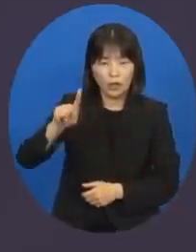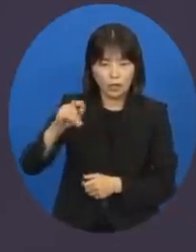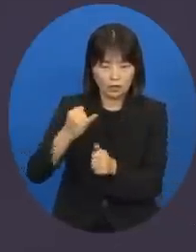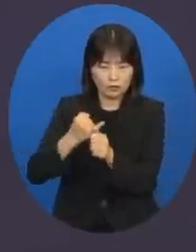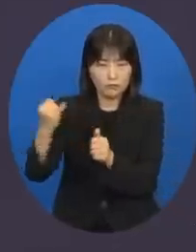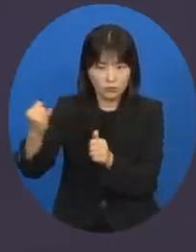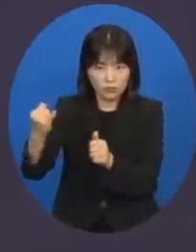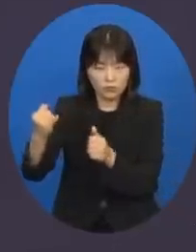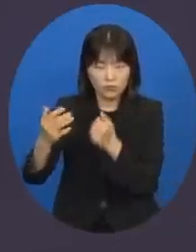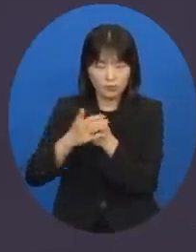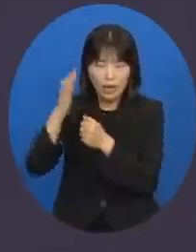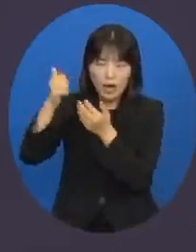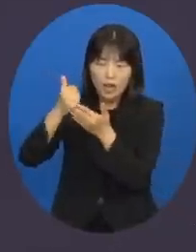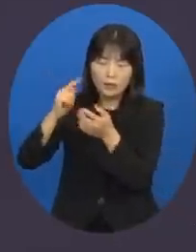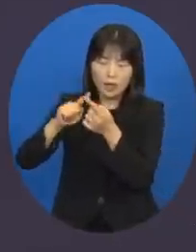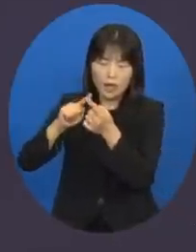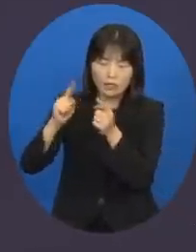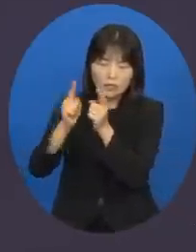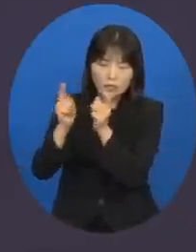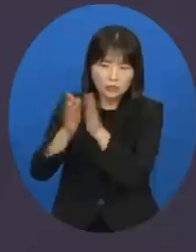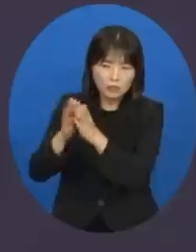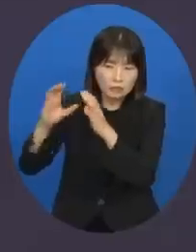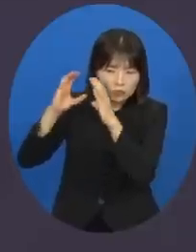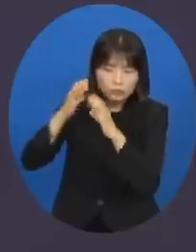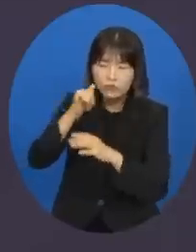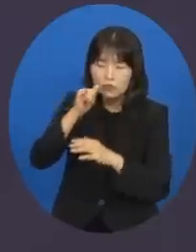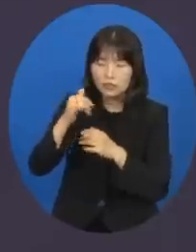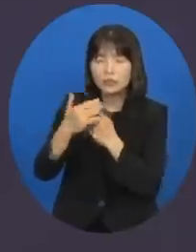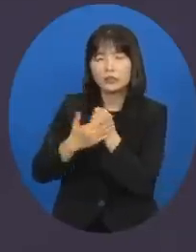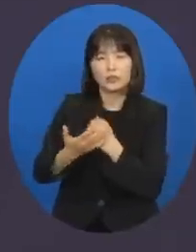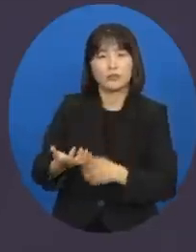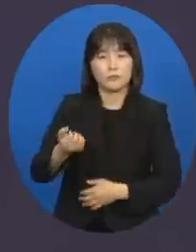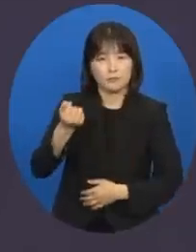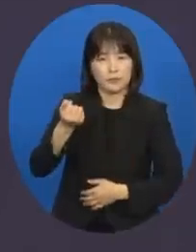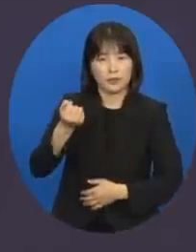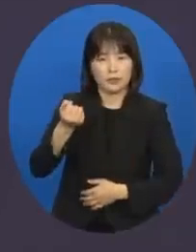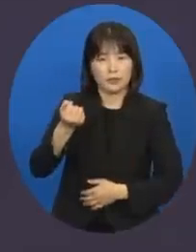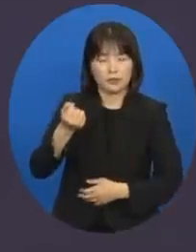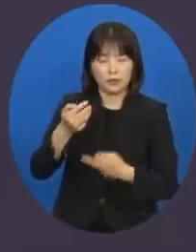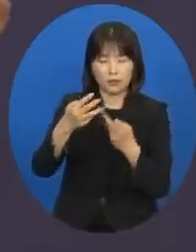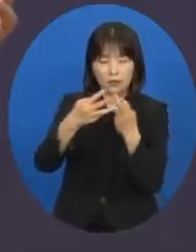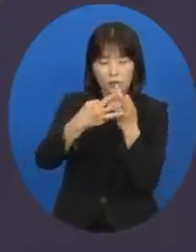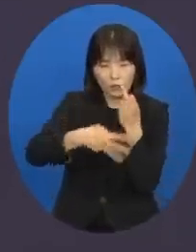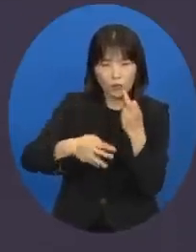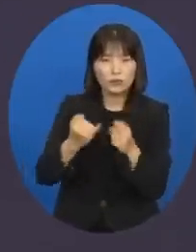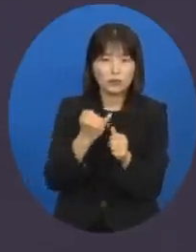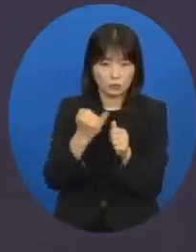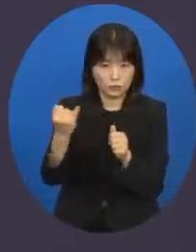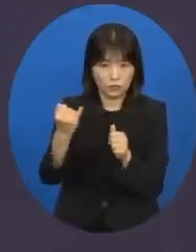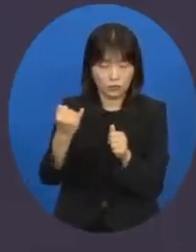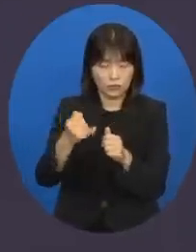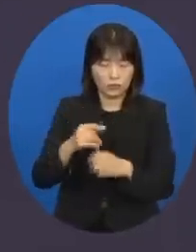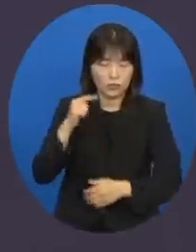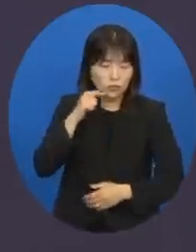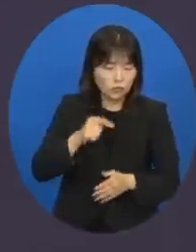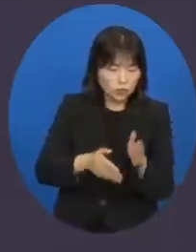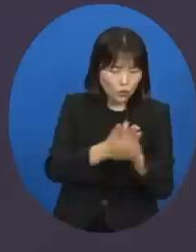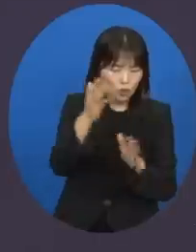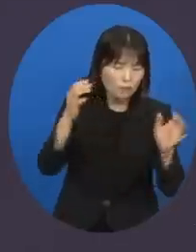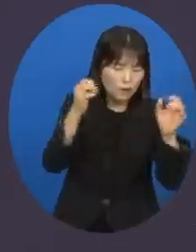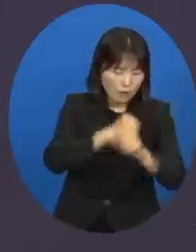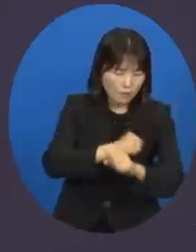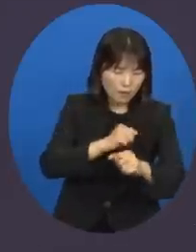수 있었던 놀라운 은혜를 누린 사람이 로세처죠. 소돔이 멸망할 거야 라는 그 이야기를